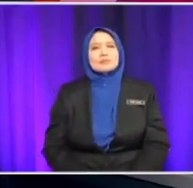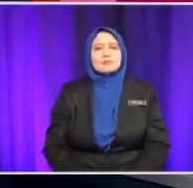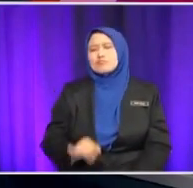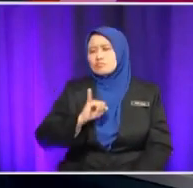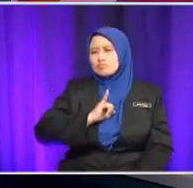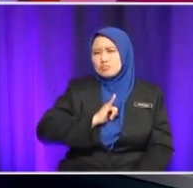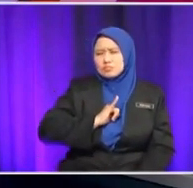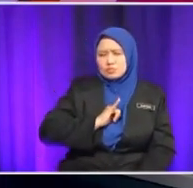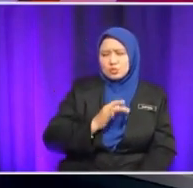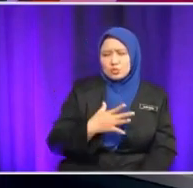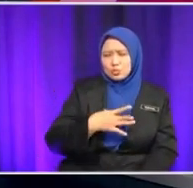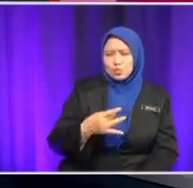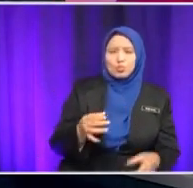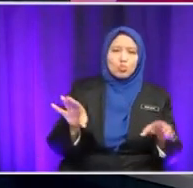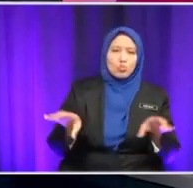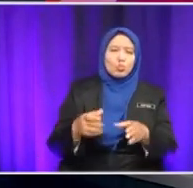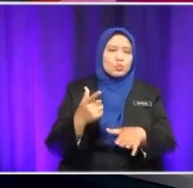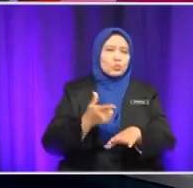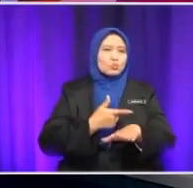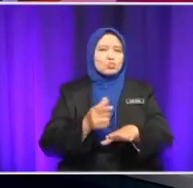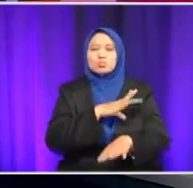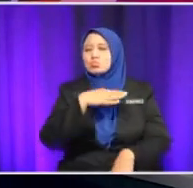untuk buat lagu ataupun